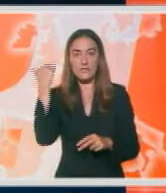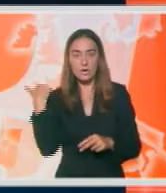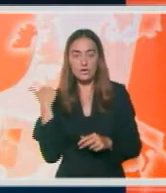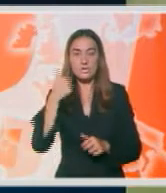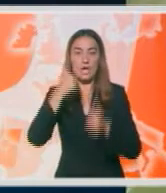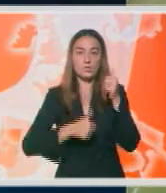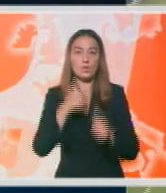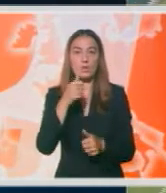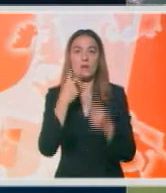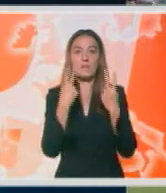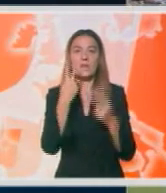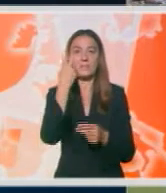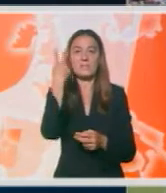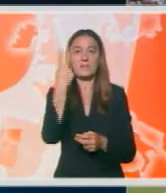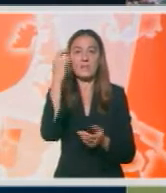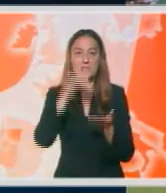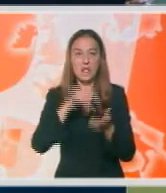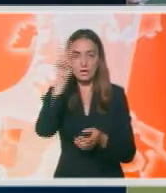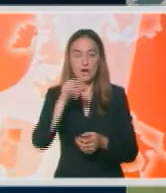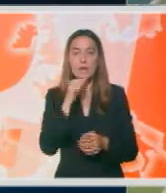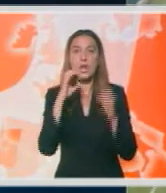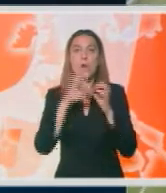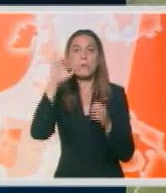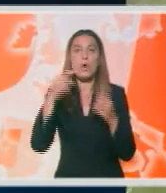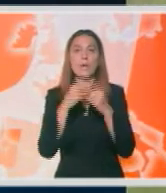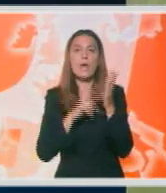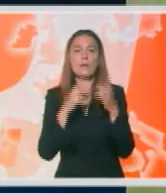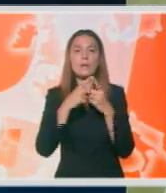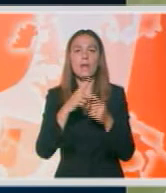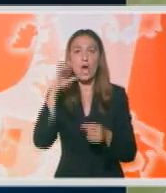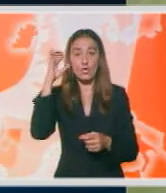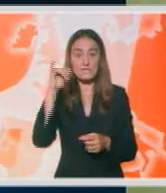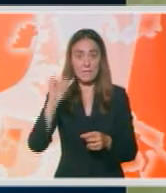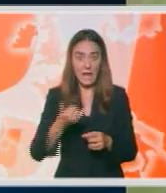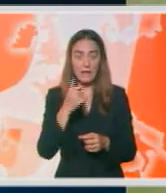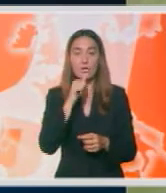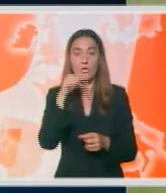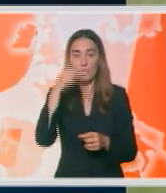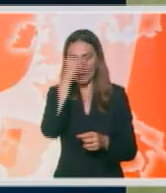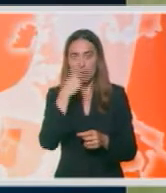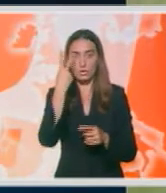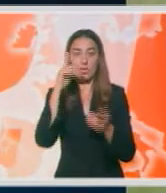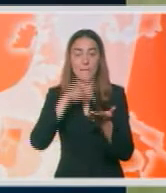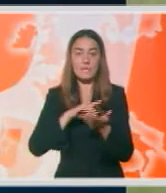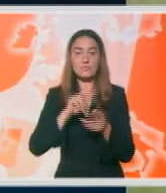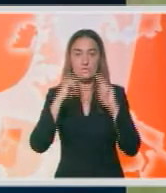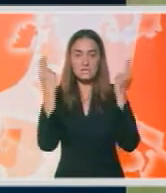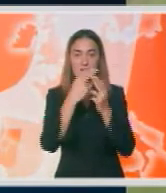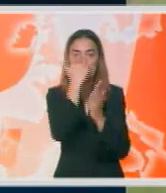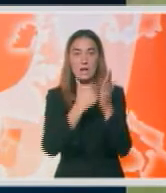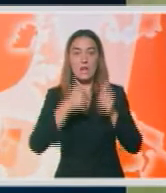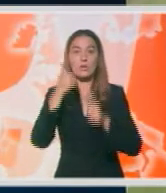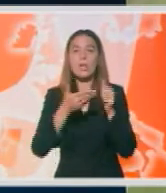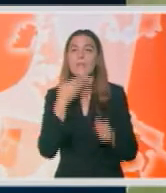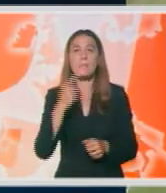na turniru vrednom 220.000 dolara, i Bojana Jovanovska. Osim Jelene Janković, koja je ove nedelje na drugom mestu svetske rang liste, na turniru